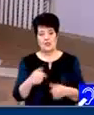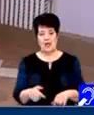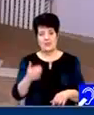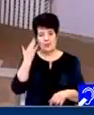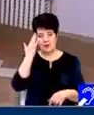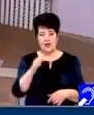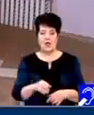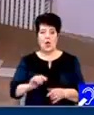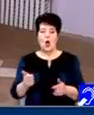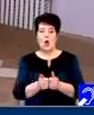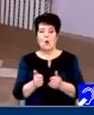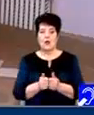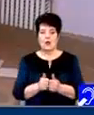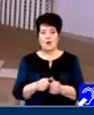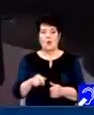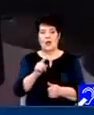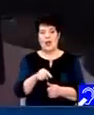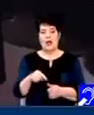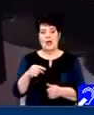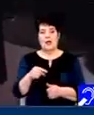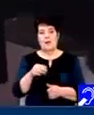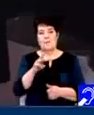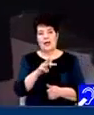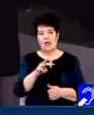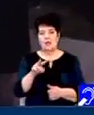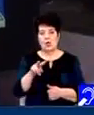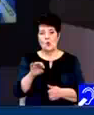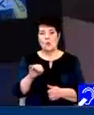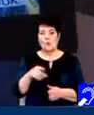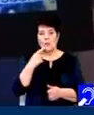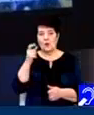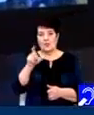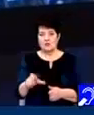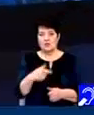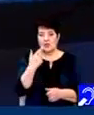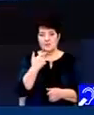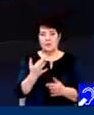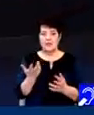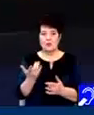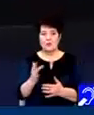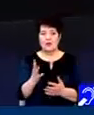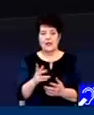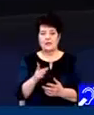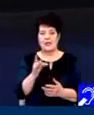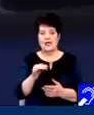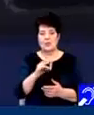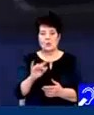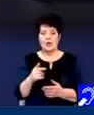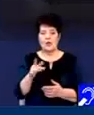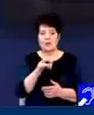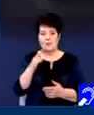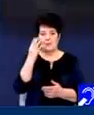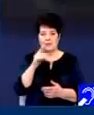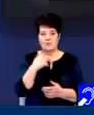este colegul de partid al președintelui Parlamentului, Marian Lupu. Politicianul a menționat în nenumărate rânduri că în Republica Moldova